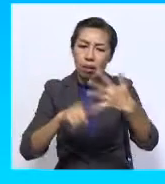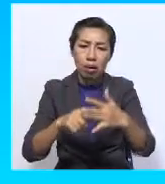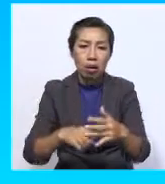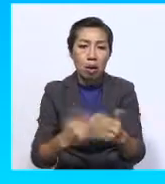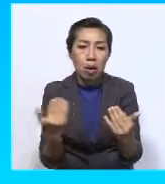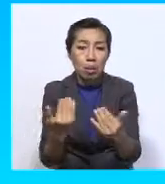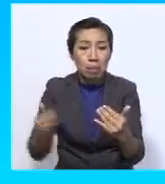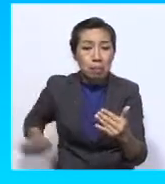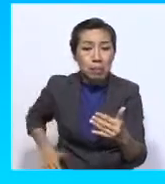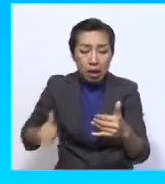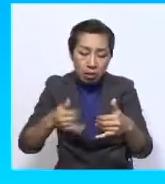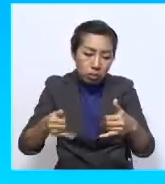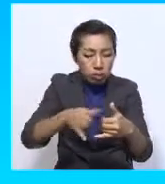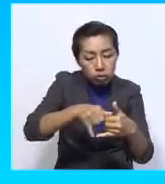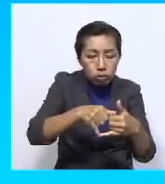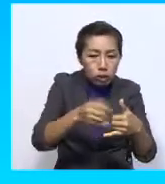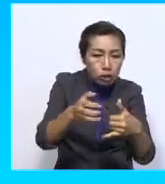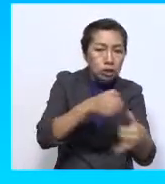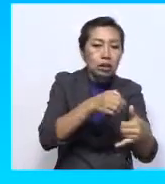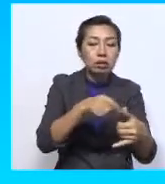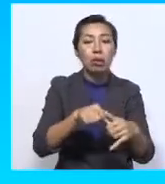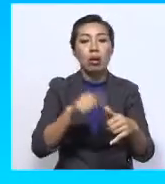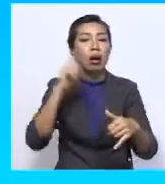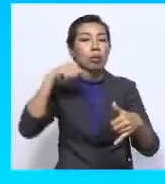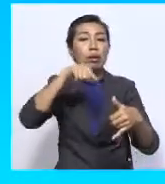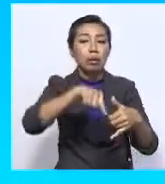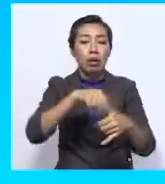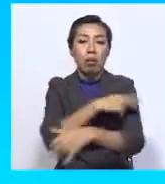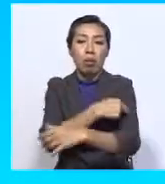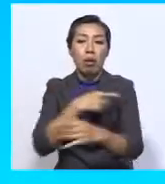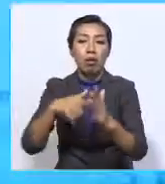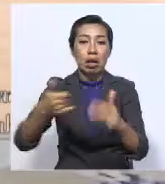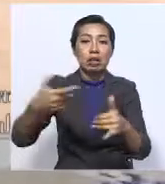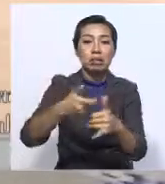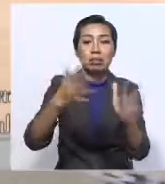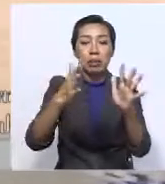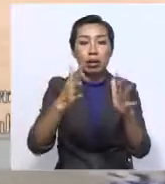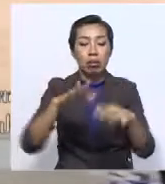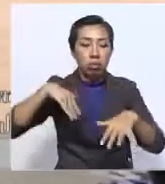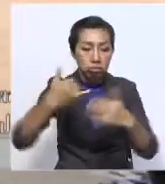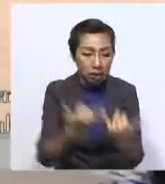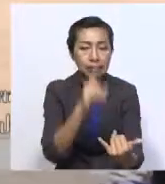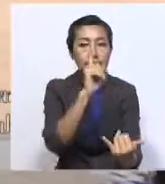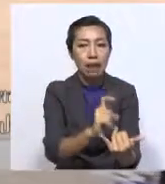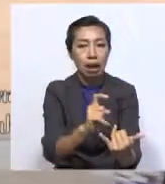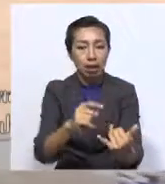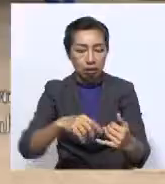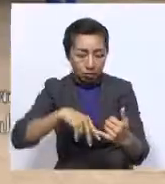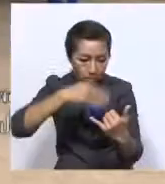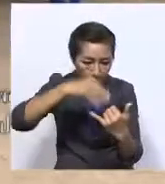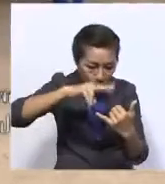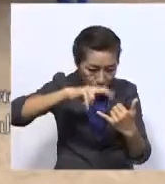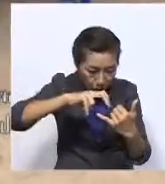แต่ว่าน้องก็ไม่ได้รับการฉีดวัคซีนนะคะจนสุดท้ายก็เสียชีวิตลงค่ะผลการตรวจสอบก็พบการติดเชื้อโรคพิษสุ